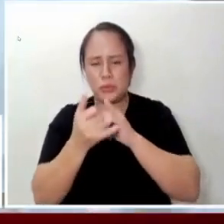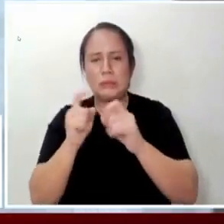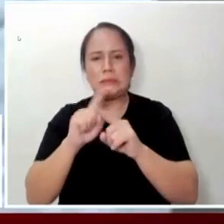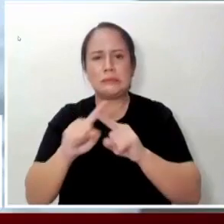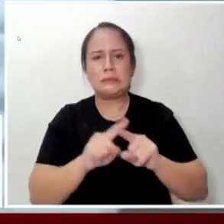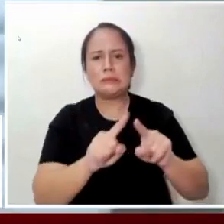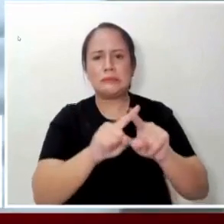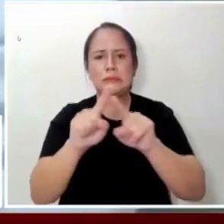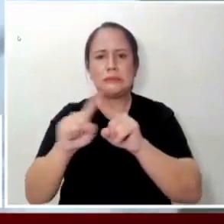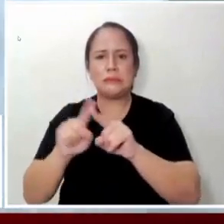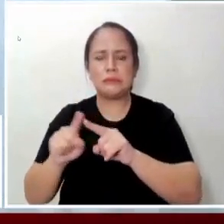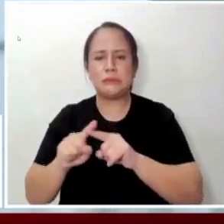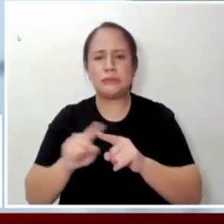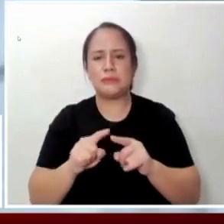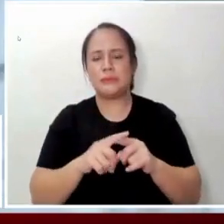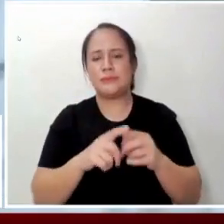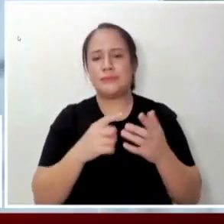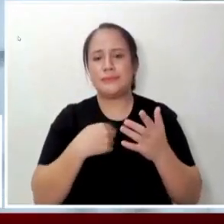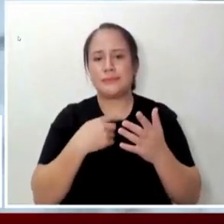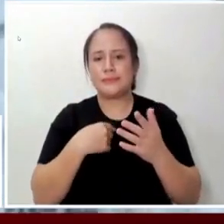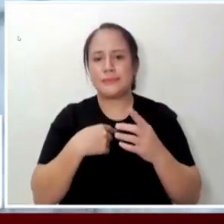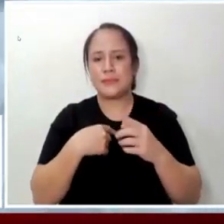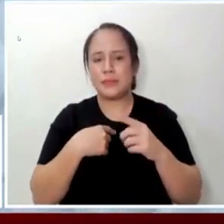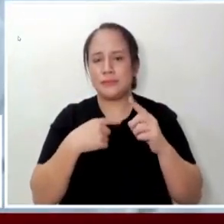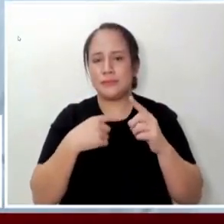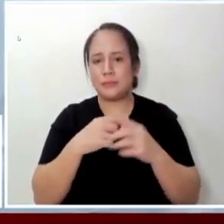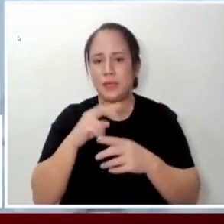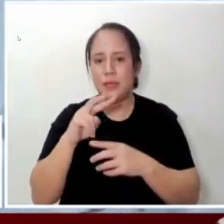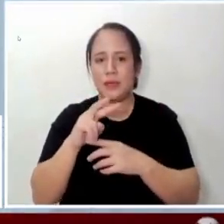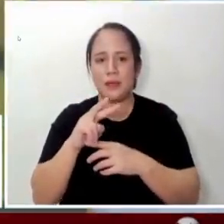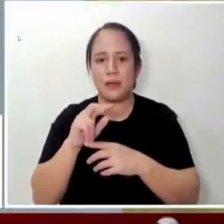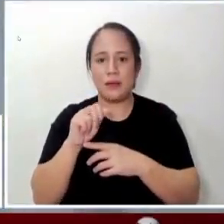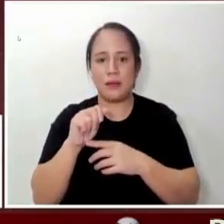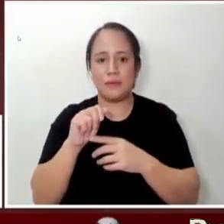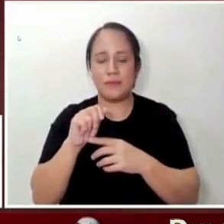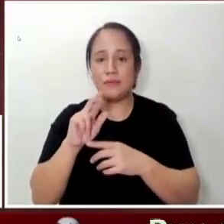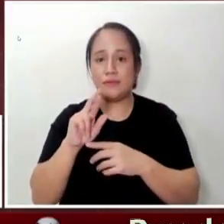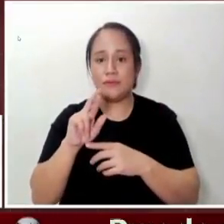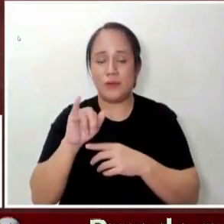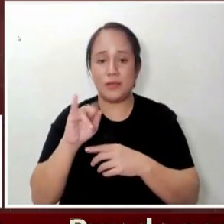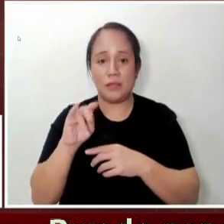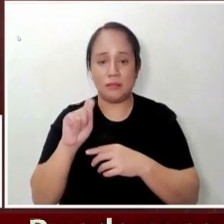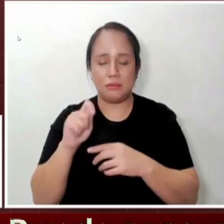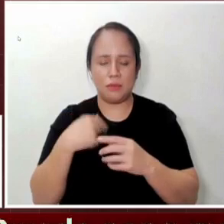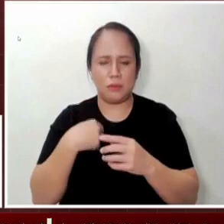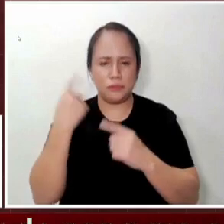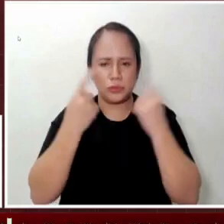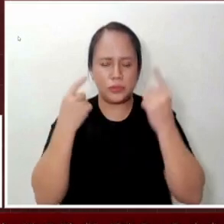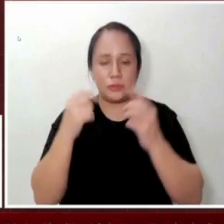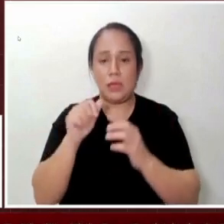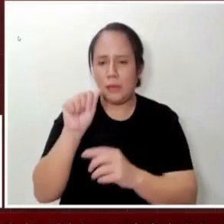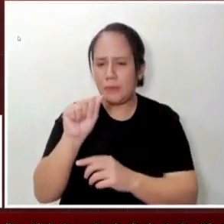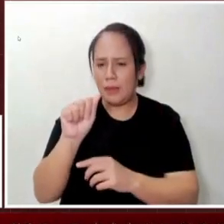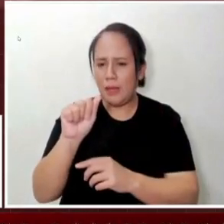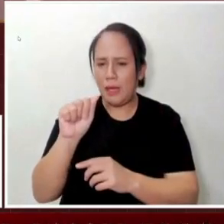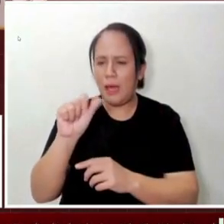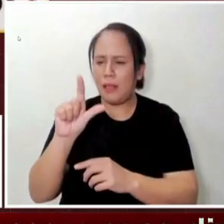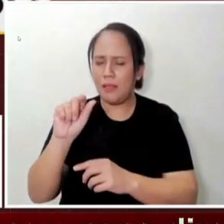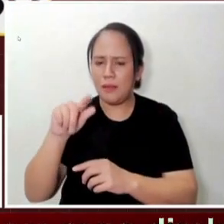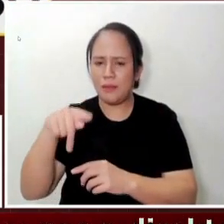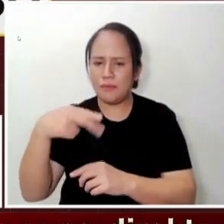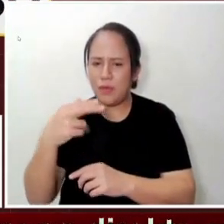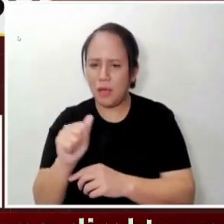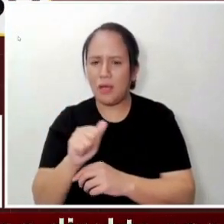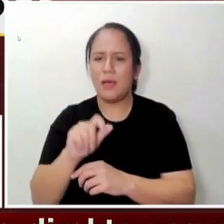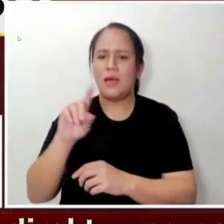variant. Sa Pilipinas, muling nadagdagan ang mga nakitang variant of concern. Bukod sa Alpha, Beta at Delta, may